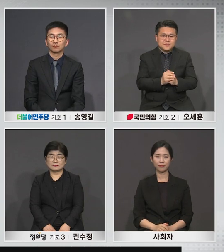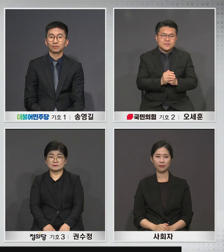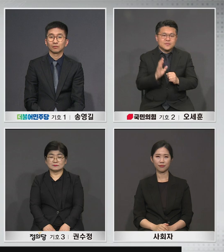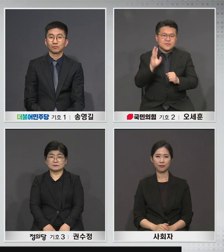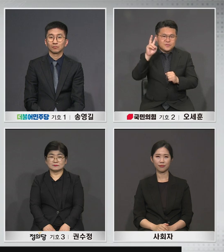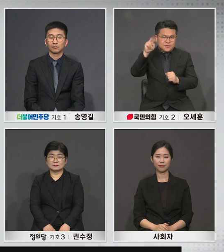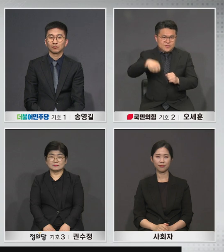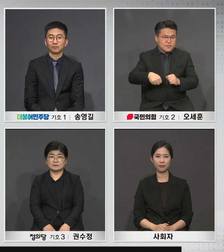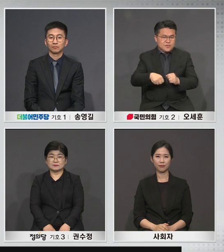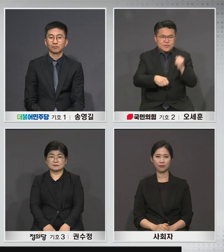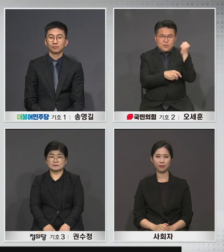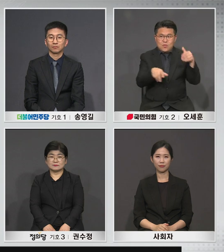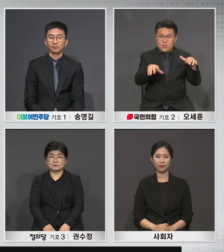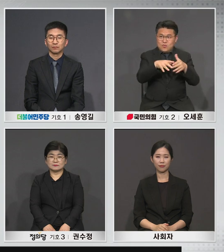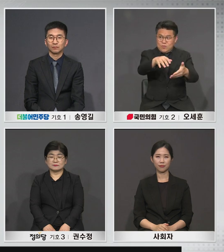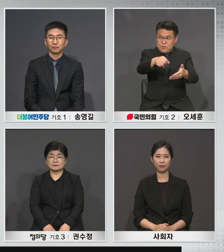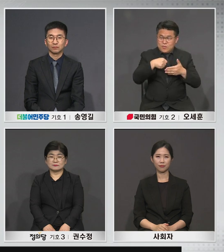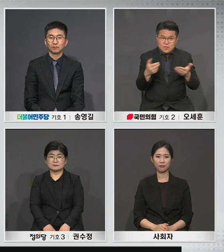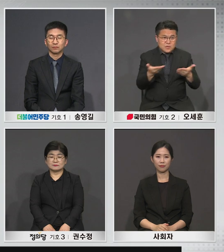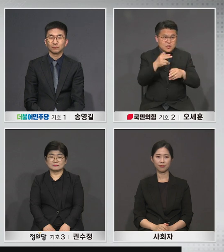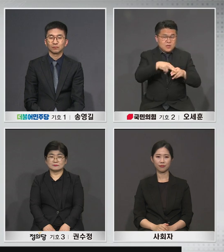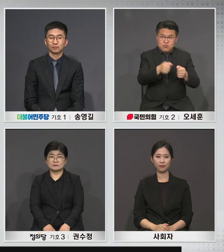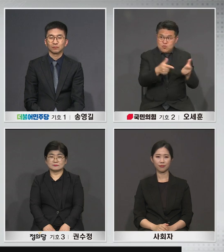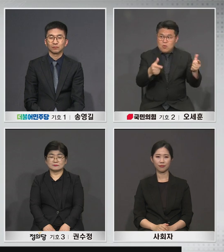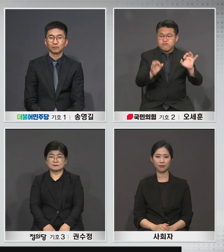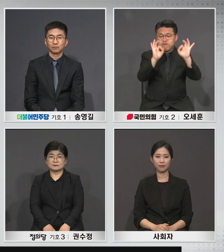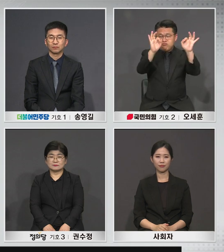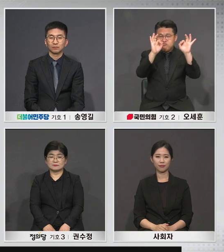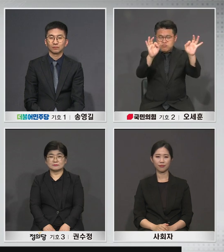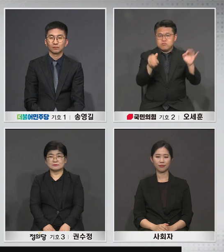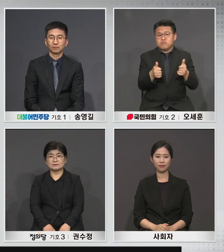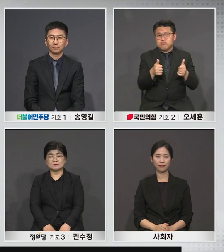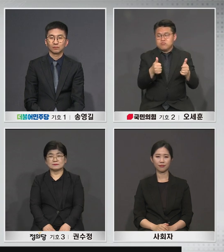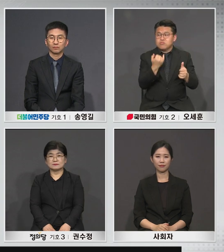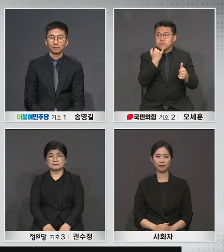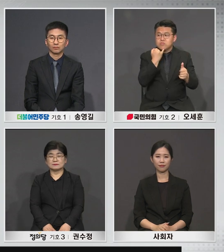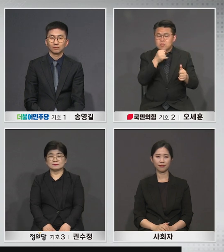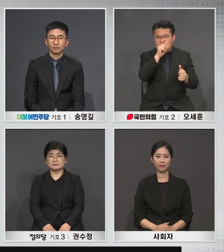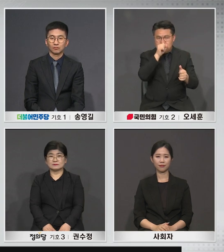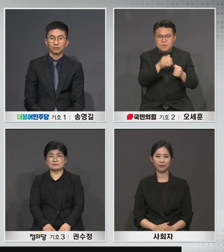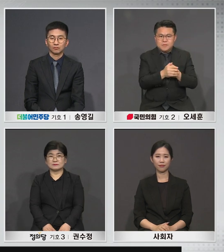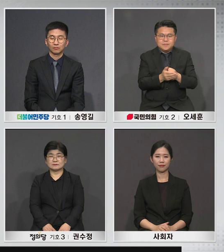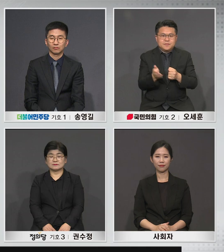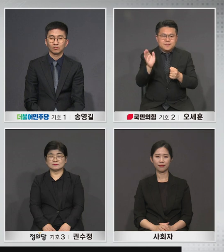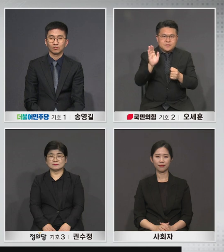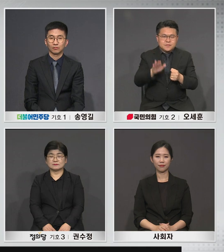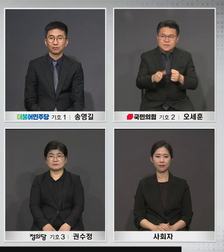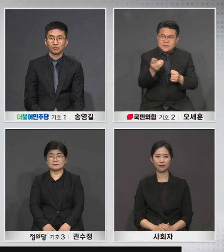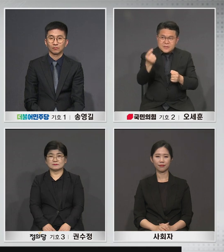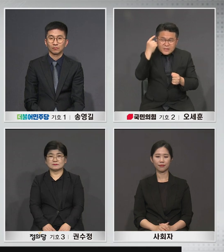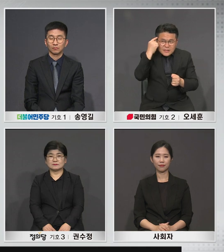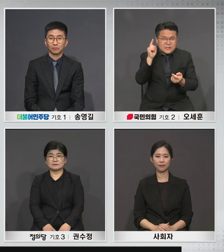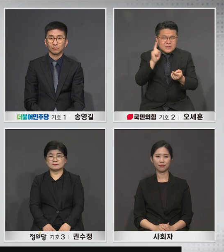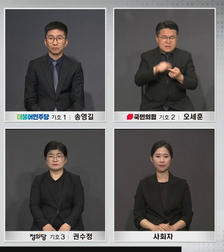UN5본부를 유치해서 일자리 만든다. 좋습니다. 뭐 하는 게 좋지 안 하는 것보다야. 그런데 생각한 것만큼 그렇게 일자리가 생겨나는 것도